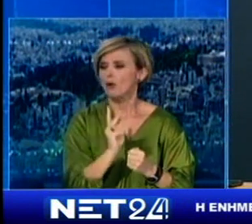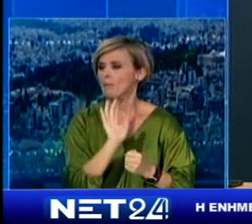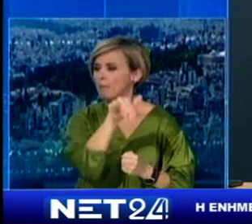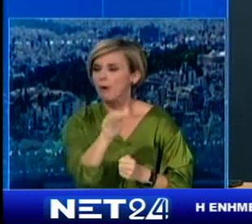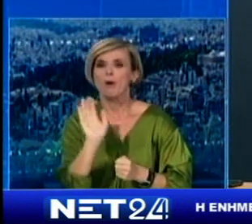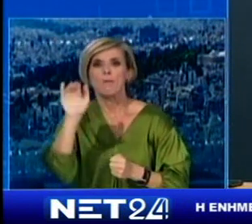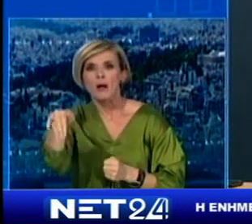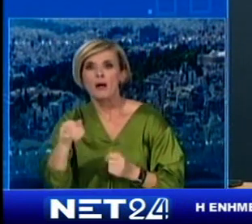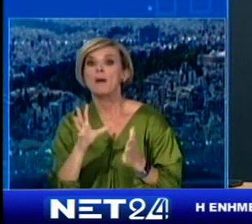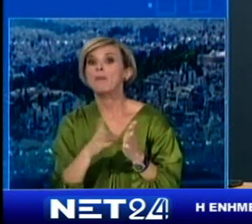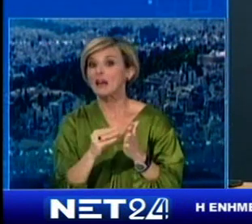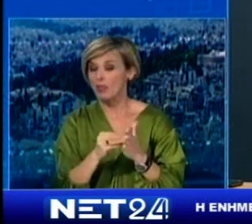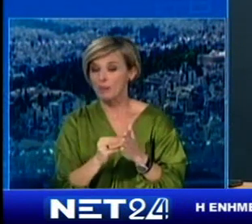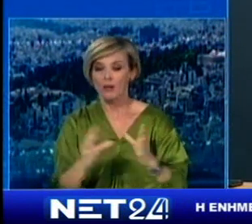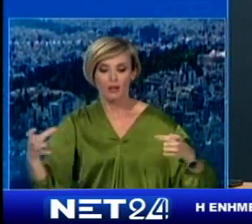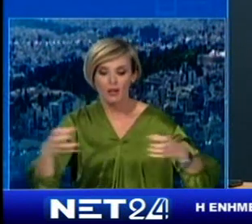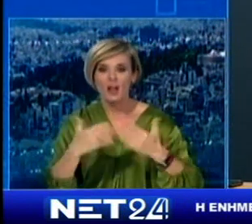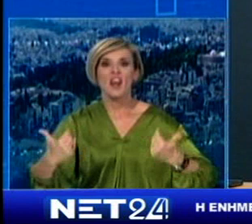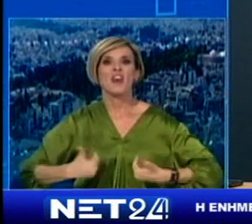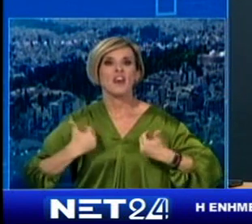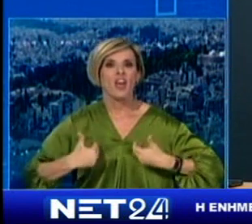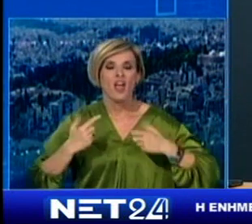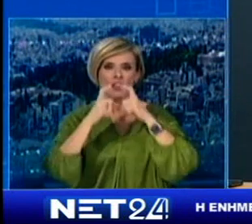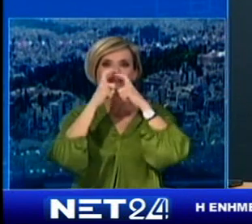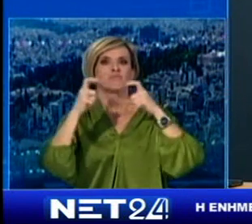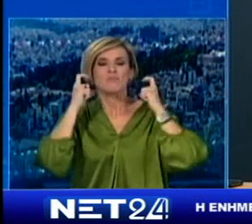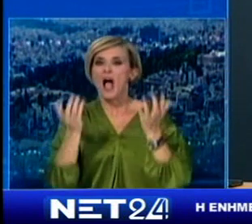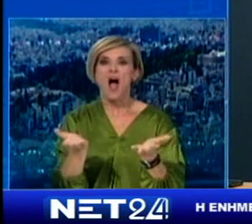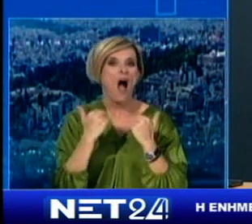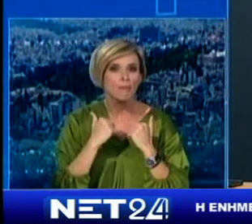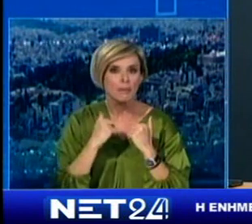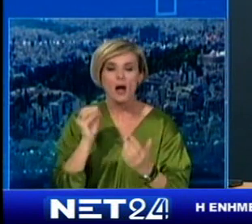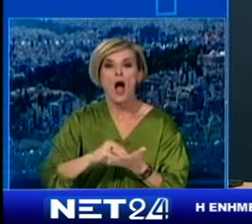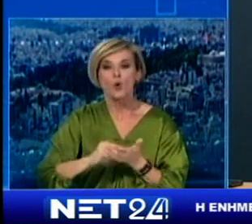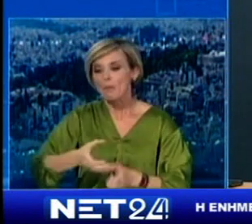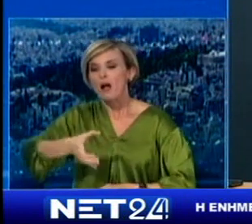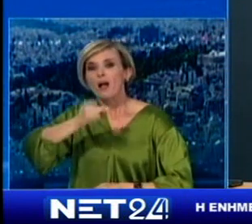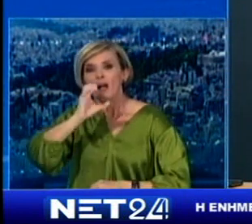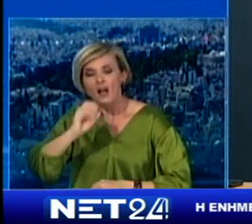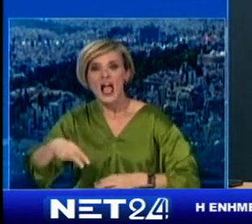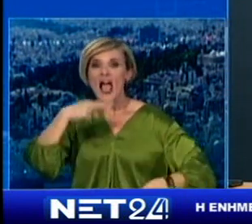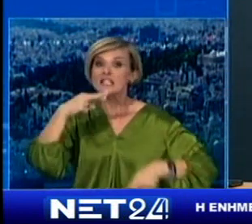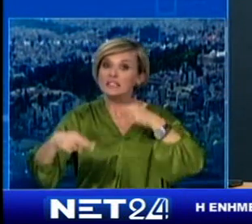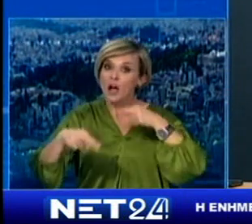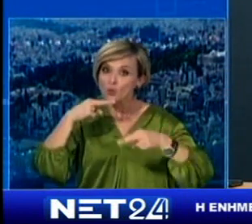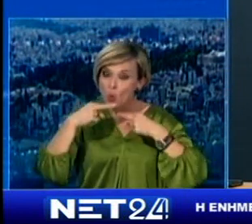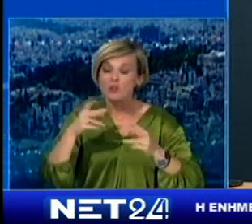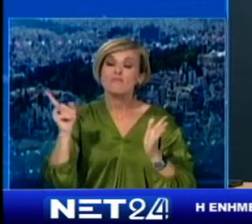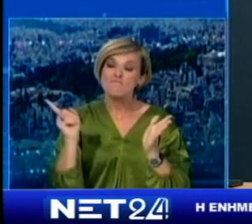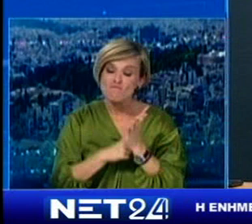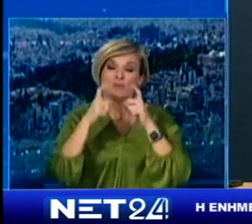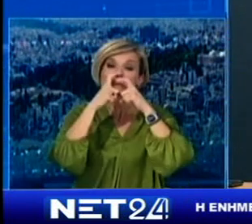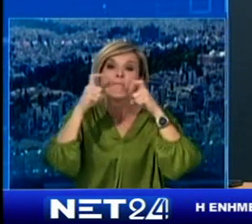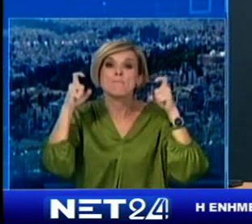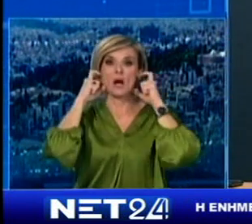δεν χρησιμοποιείται μάσκα, όπως πουχού η κατανάλωση φαγητού ή και ποτού, από τον ανοιχτό στον κλειστό χώρο. Αυτή η